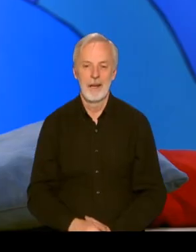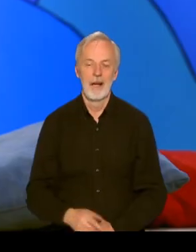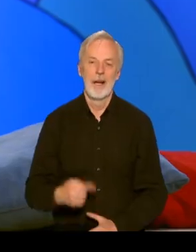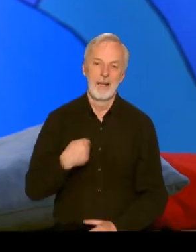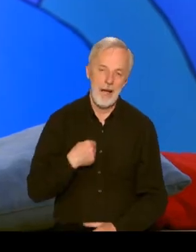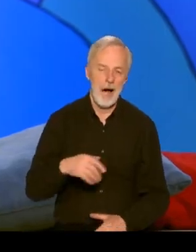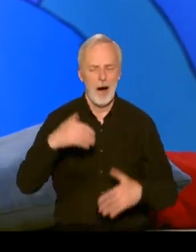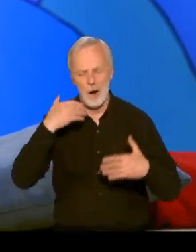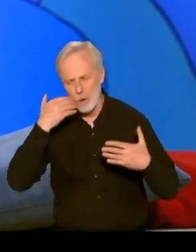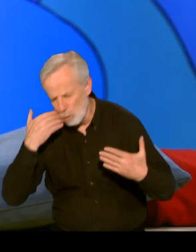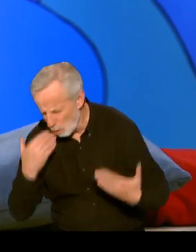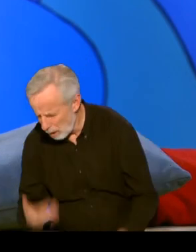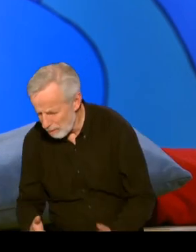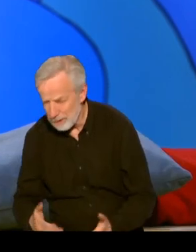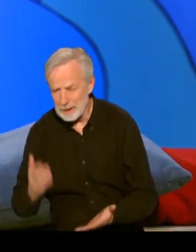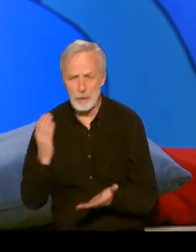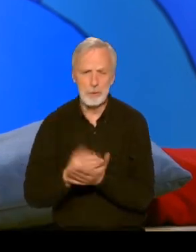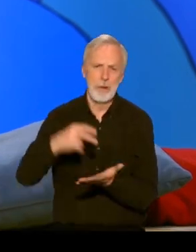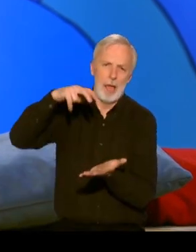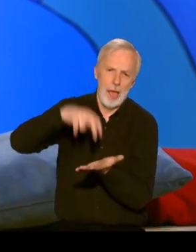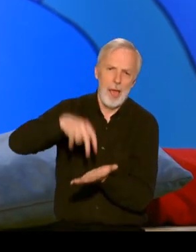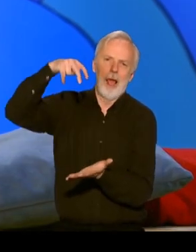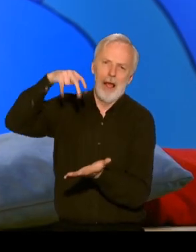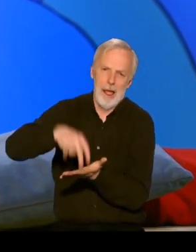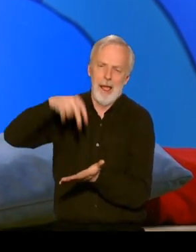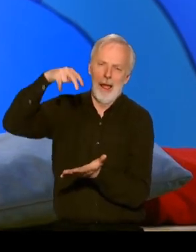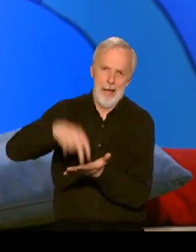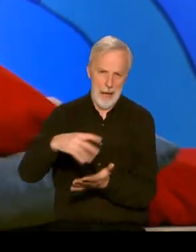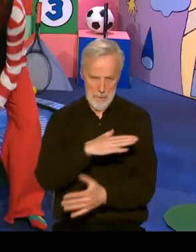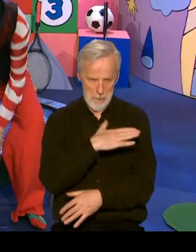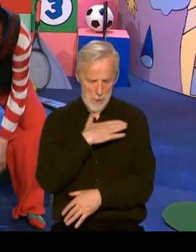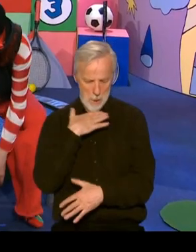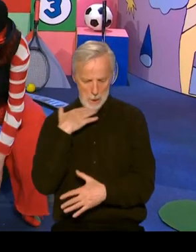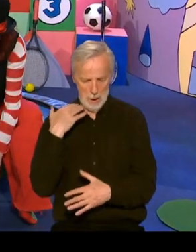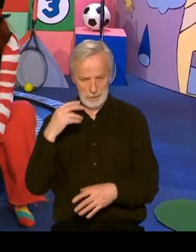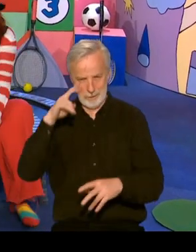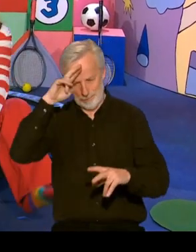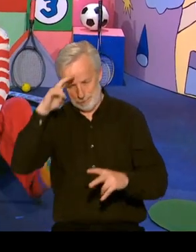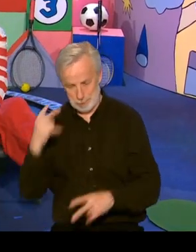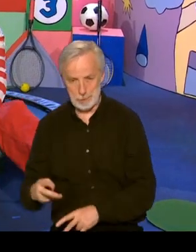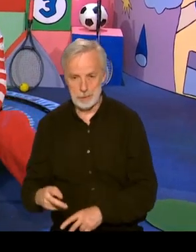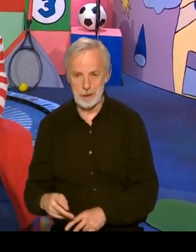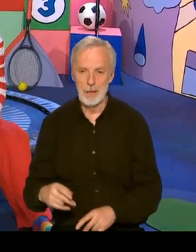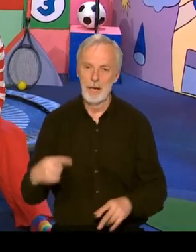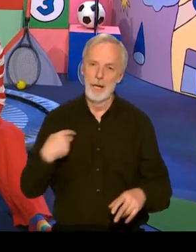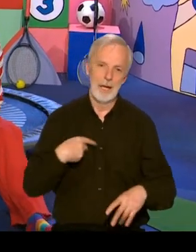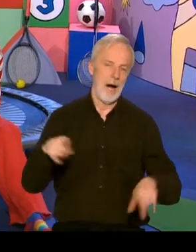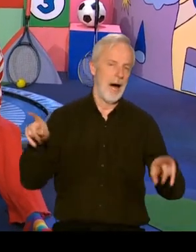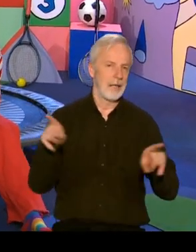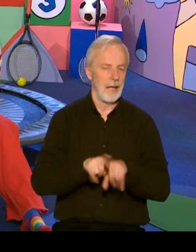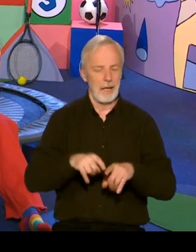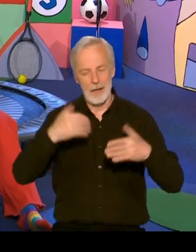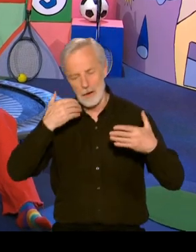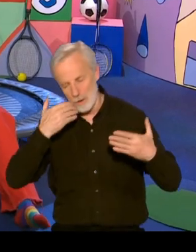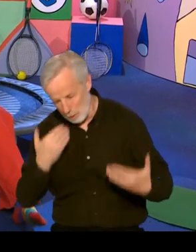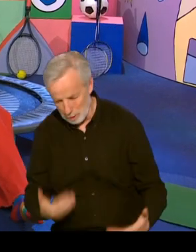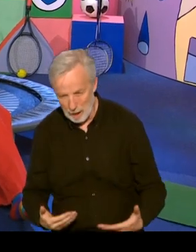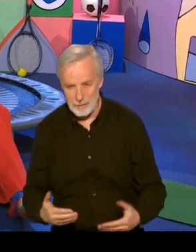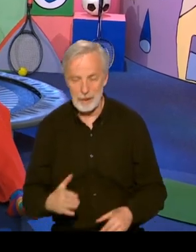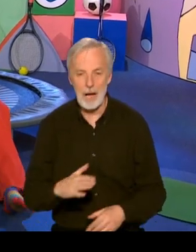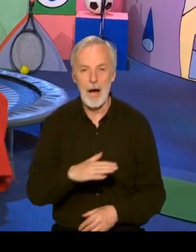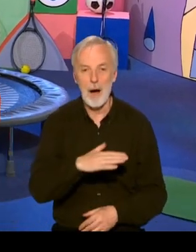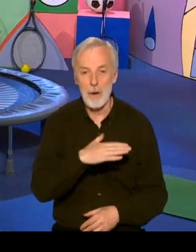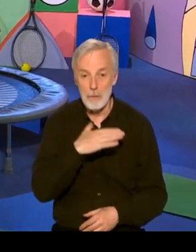jsem úplně uskákaný, Majdo. Lipku, to mi povídej. Já taky. Nebudeš